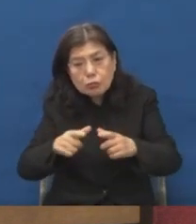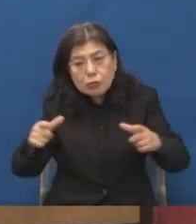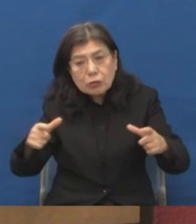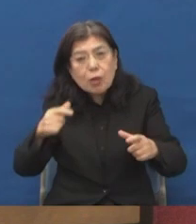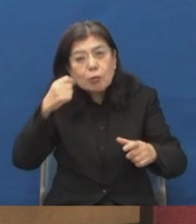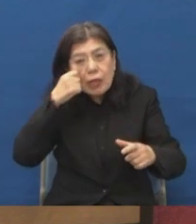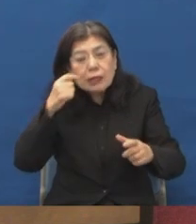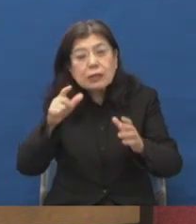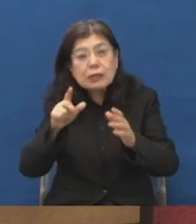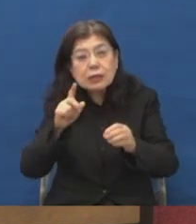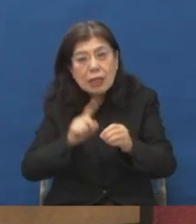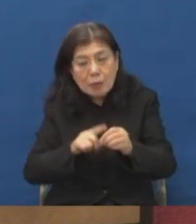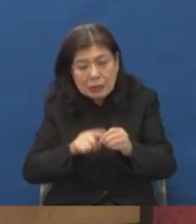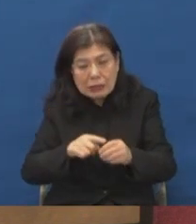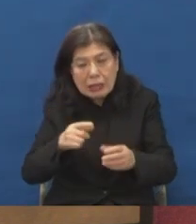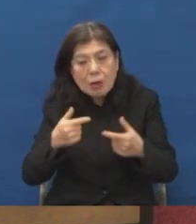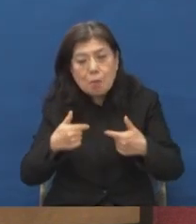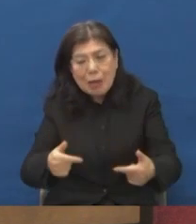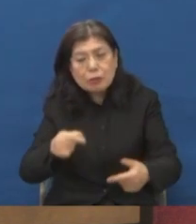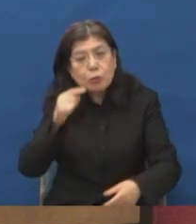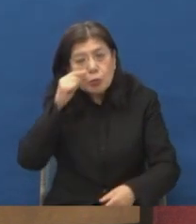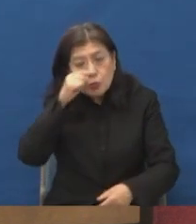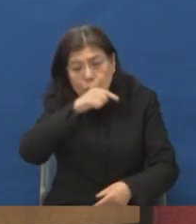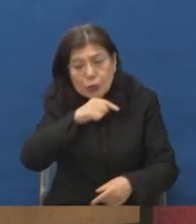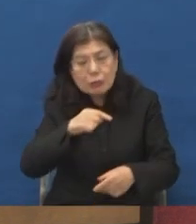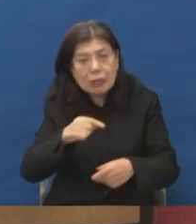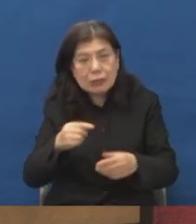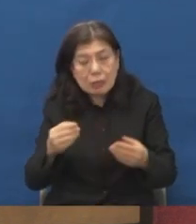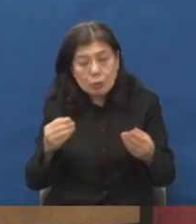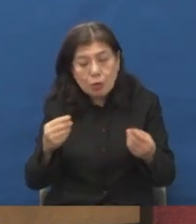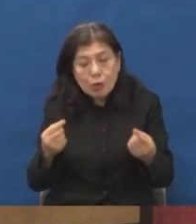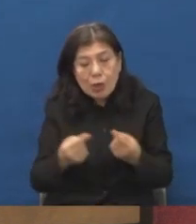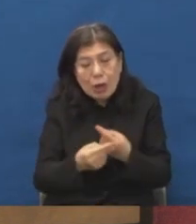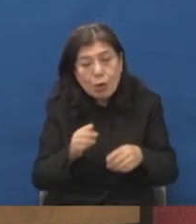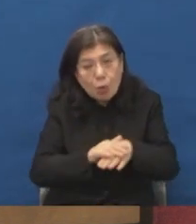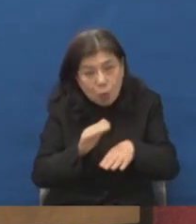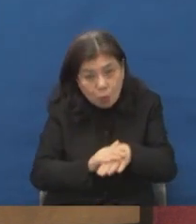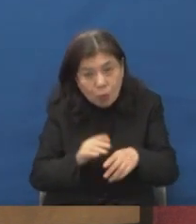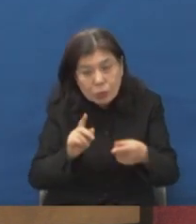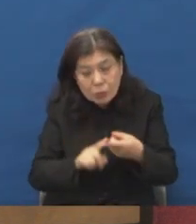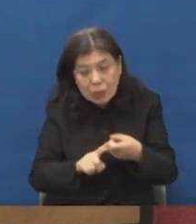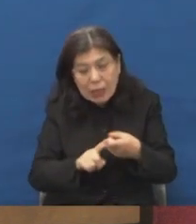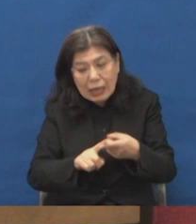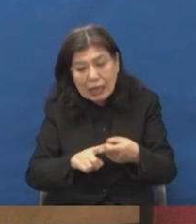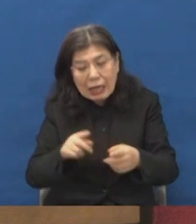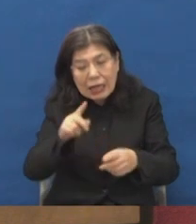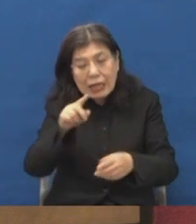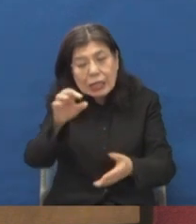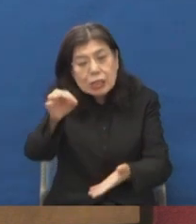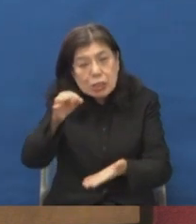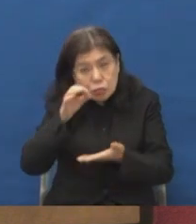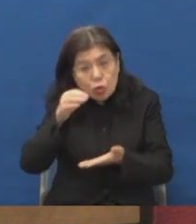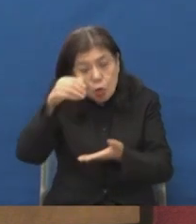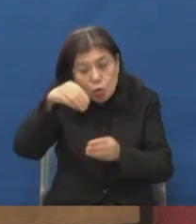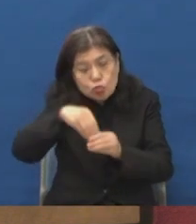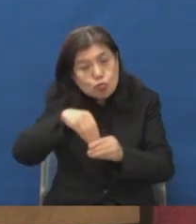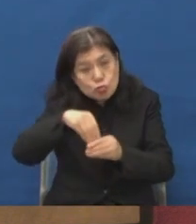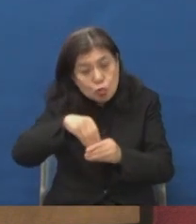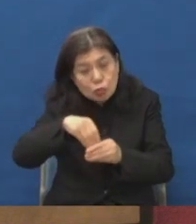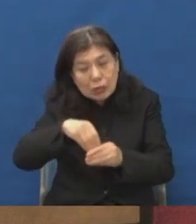設備の老朽化対策や、燃料費、人件費などの高騰の影響が大きく、赤字予算を計上し